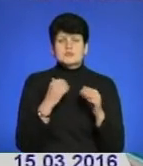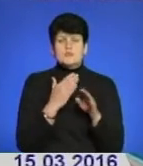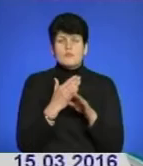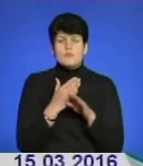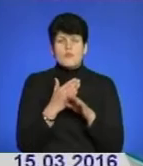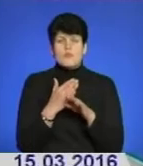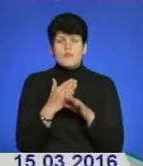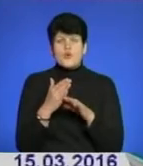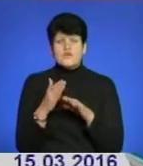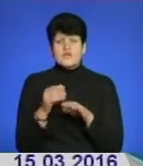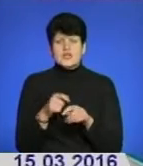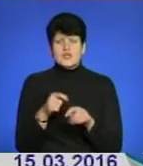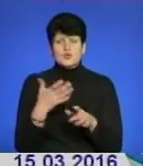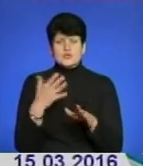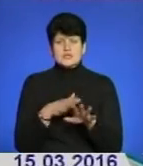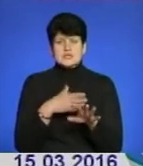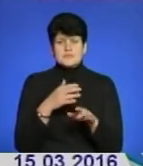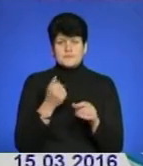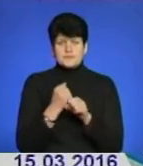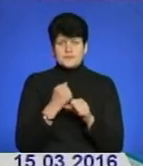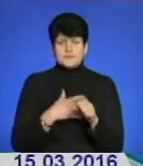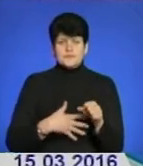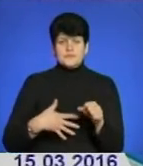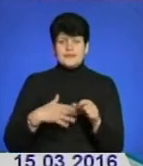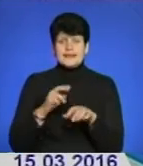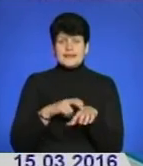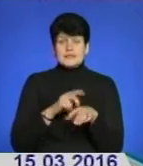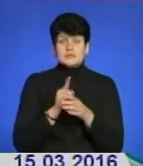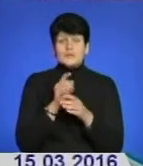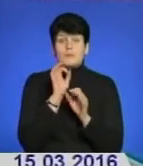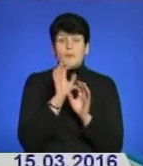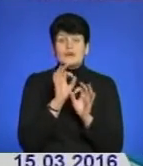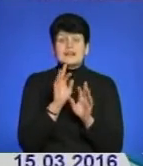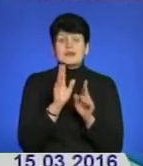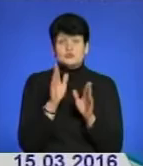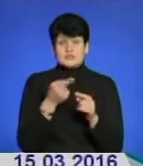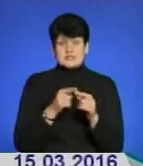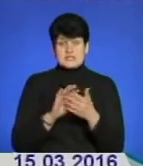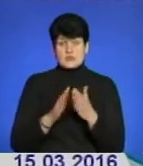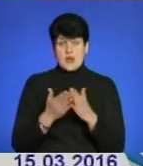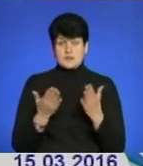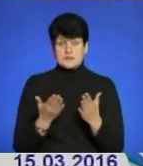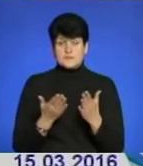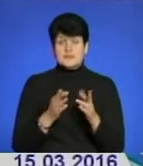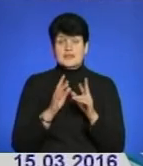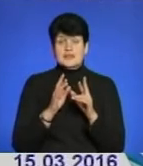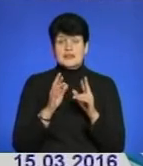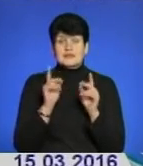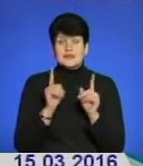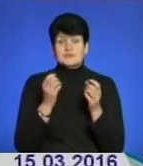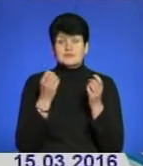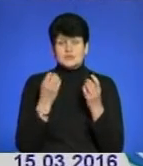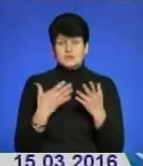шлунково-кишкового тракту. Відповідно, саме лікар повинен пояснити, як бути в такій ситуації. Навіть звичайне